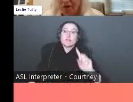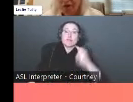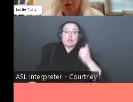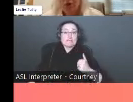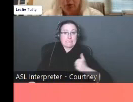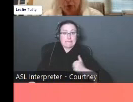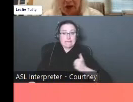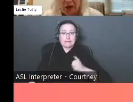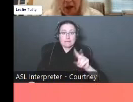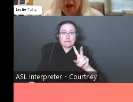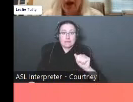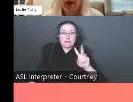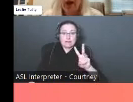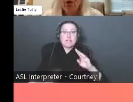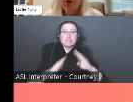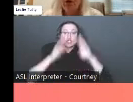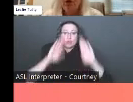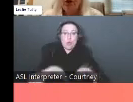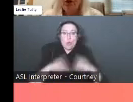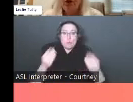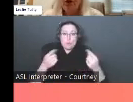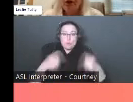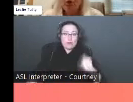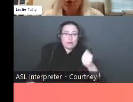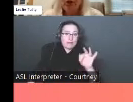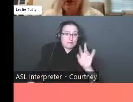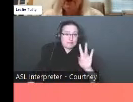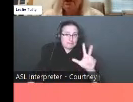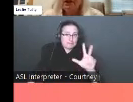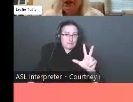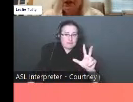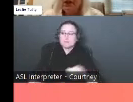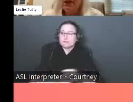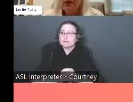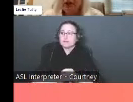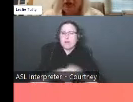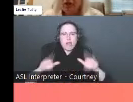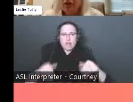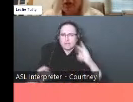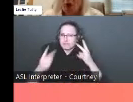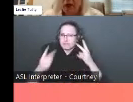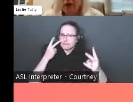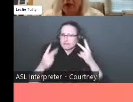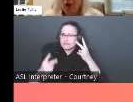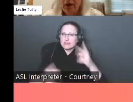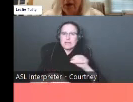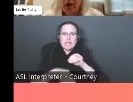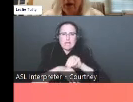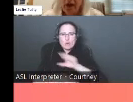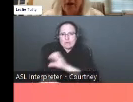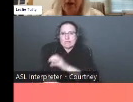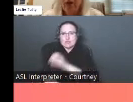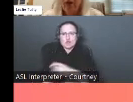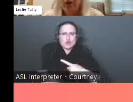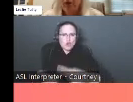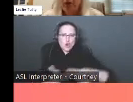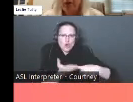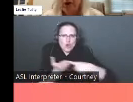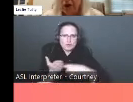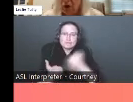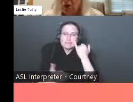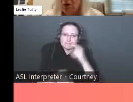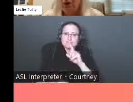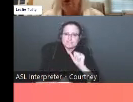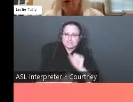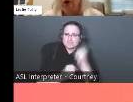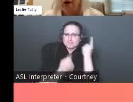violentées. Les premières maisons d'hébergement canadiennes, les premiers refuges pour femmes violentées ont ouvert ses